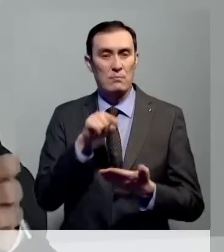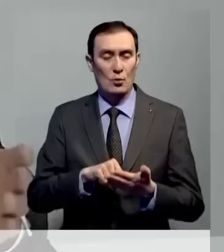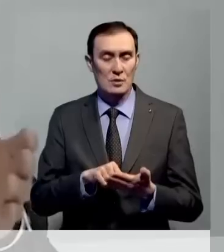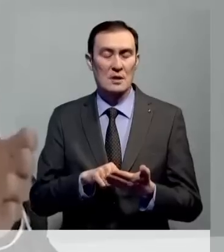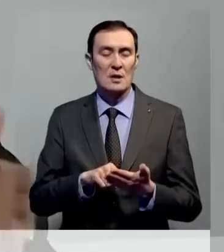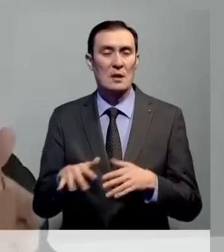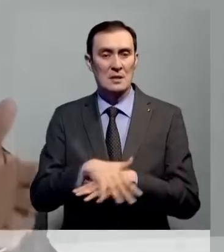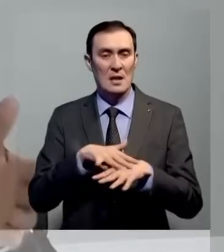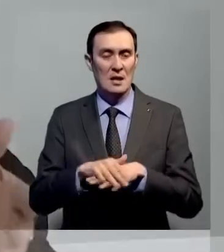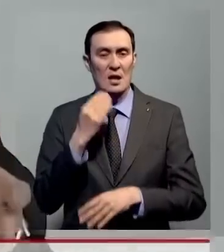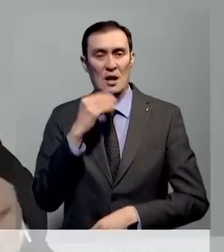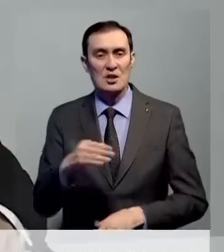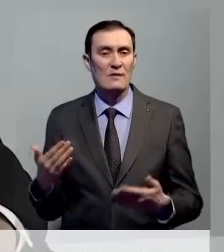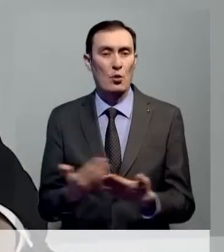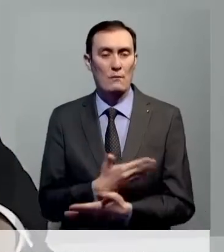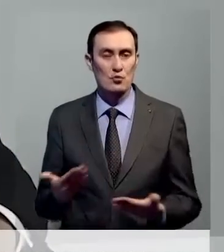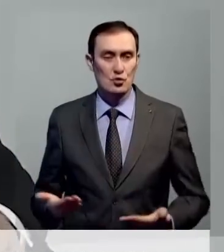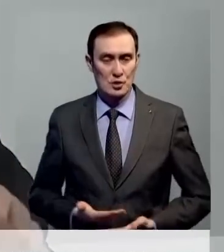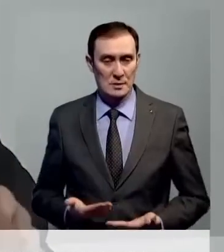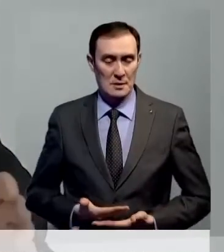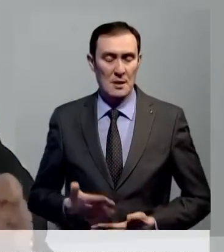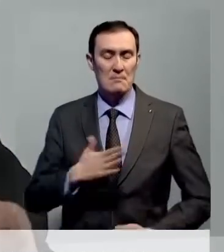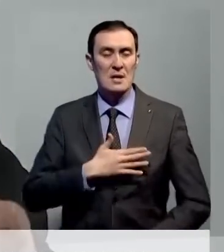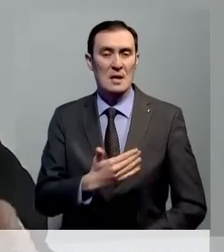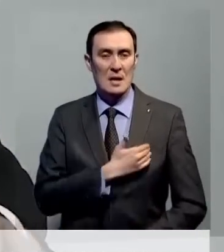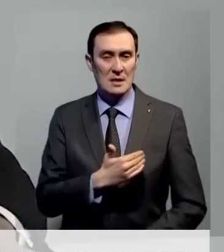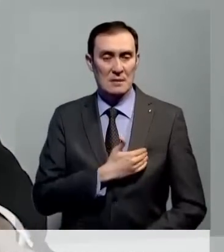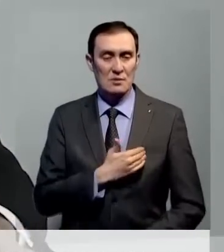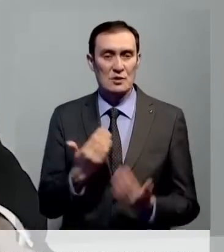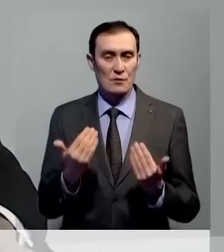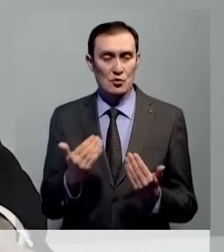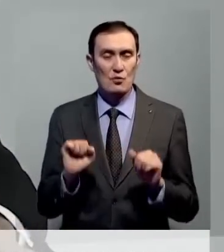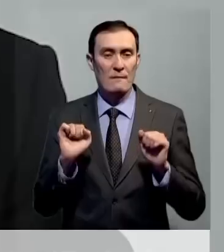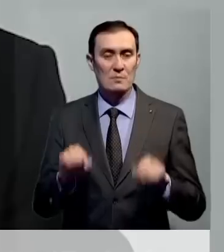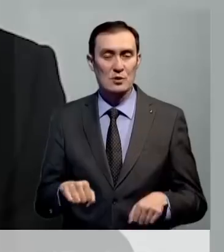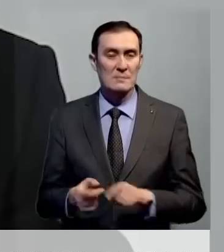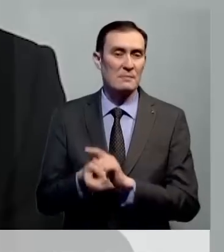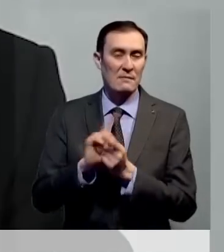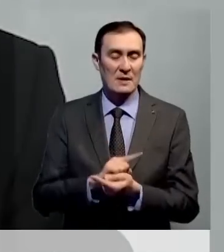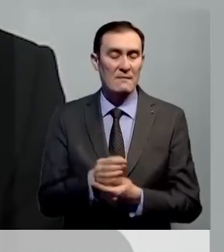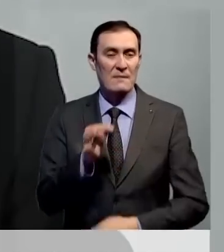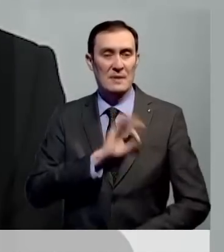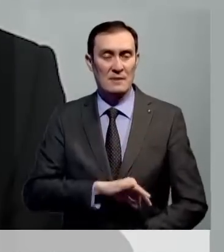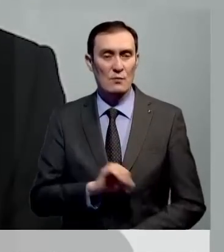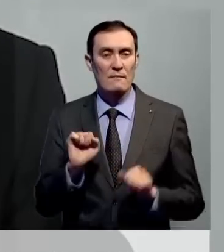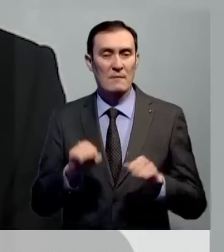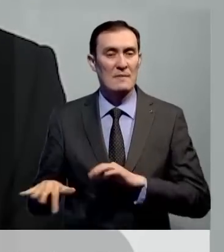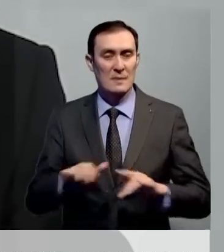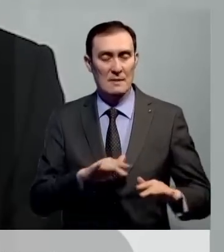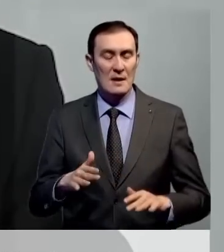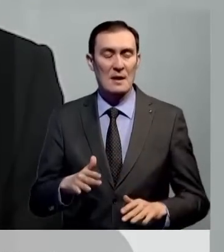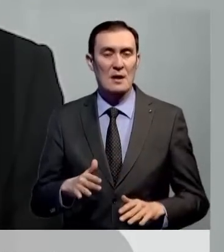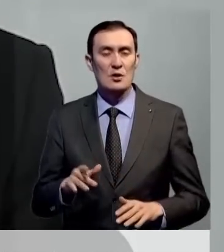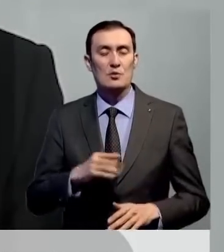на качественно новую жизнь. Мы хотим имеющуюся возможность превратить в эффективный инструмент